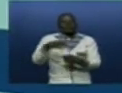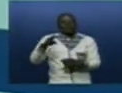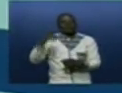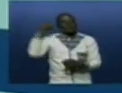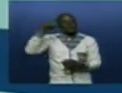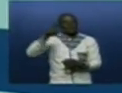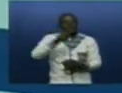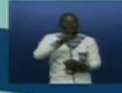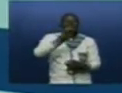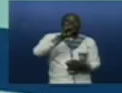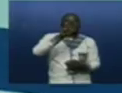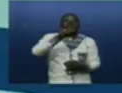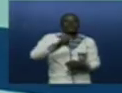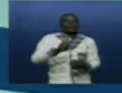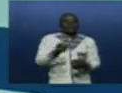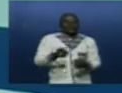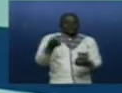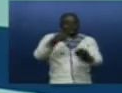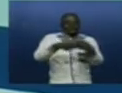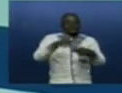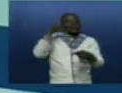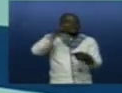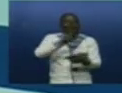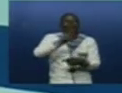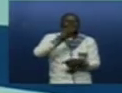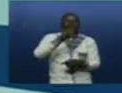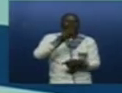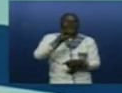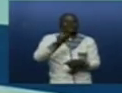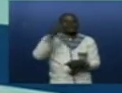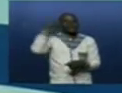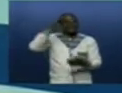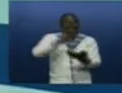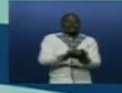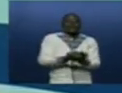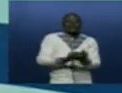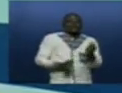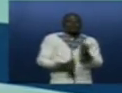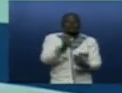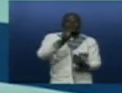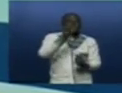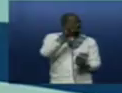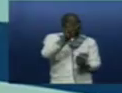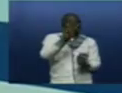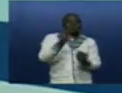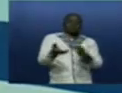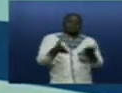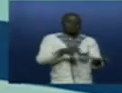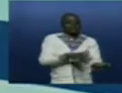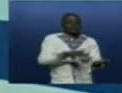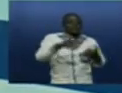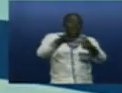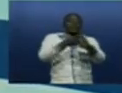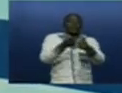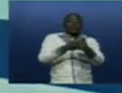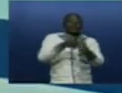sa réapparition à Madagascar. L'épidémie a fait plus d'une vingtaine de morts depuis le premier cas détecté